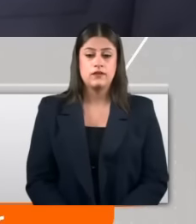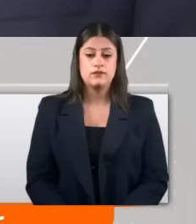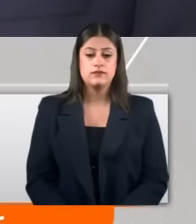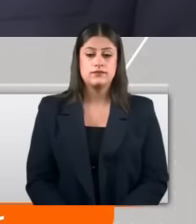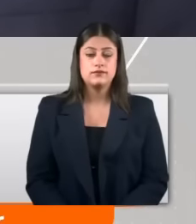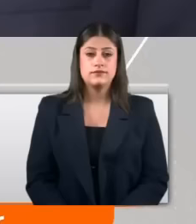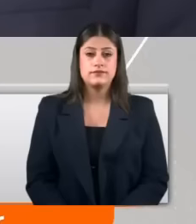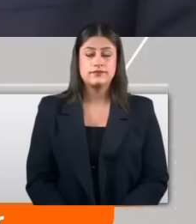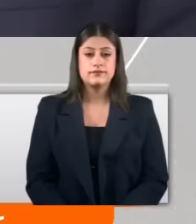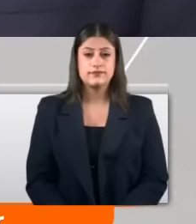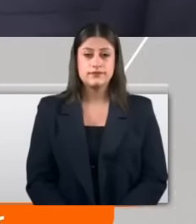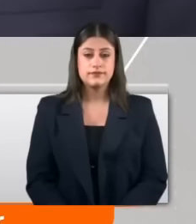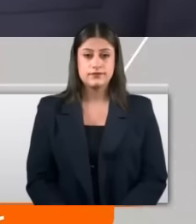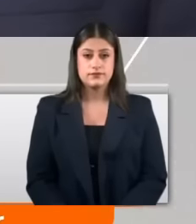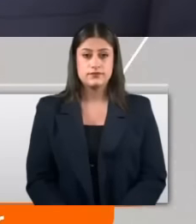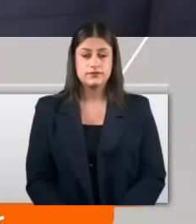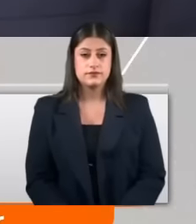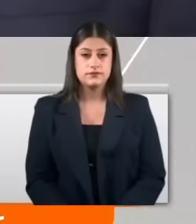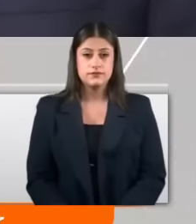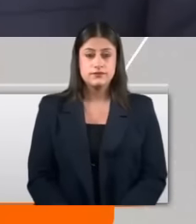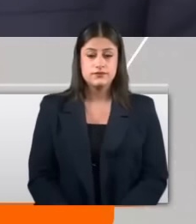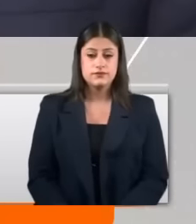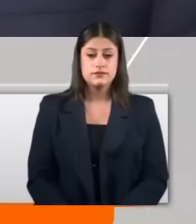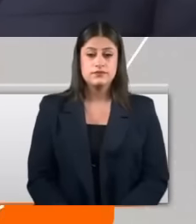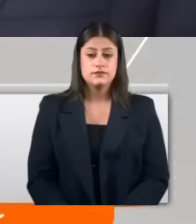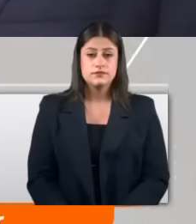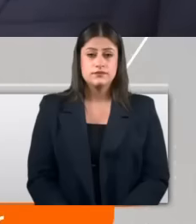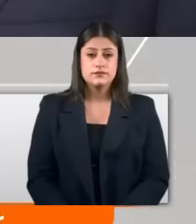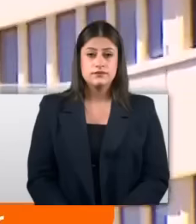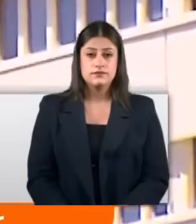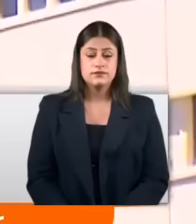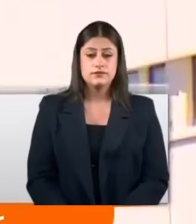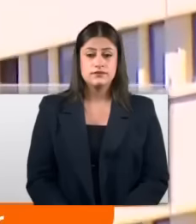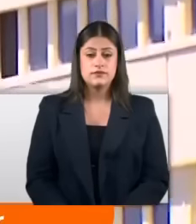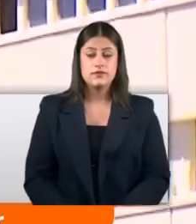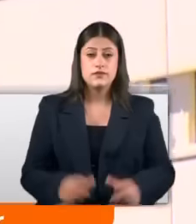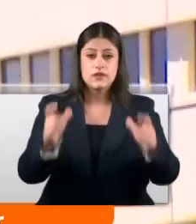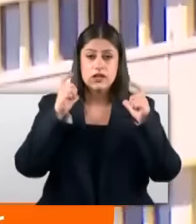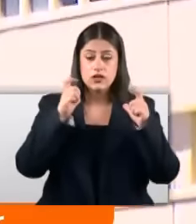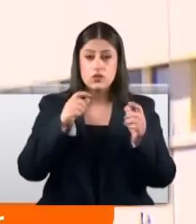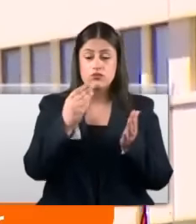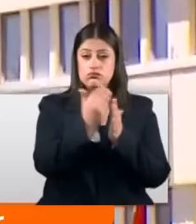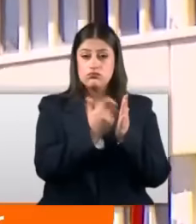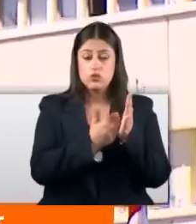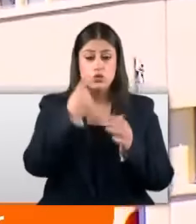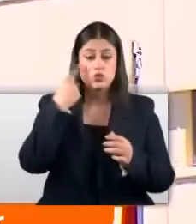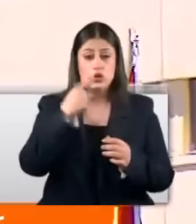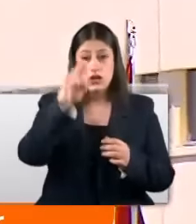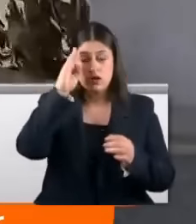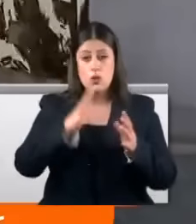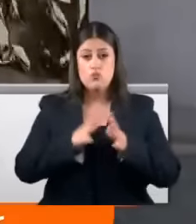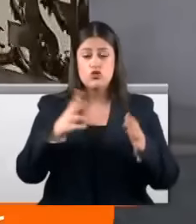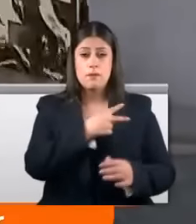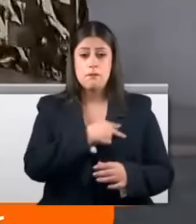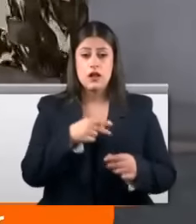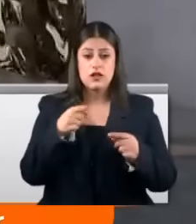ulaşmış durumda. Ve bu borcun %80'i belediye şirketlerine aittir. SGK verilerine göre İstanbul Büyükşehir